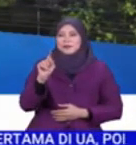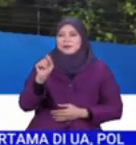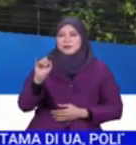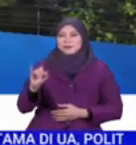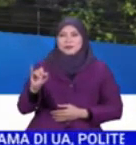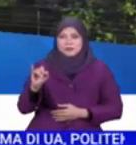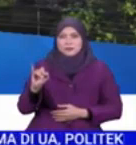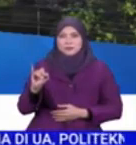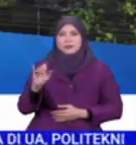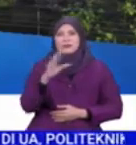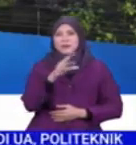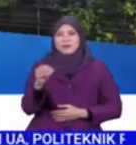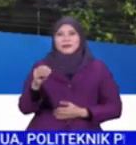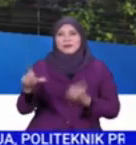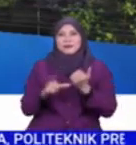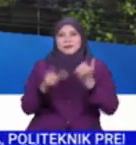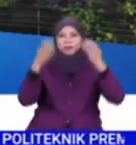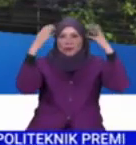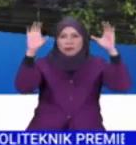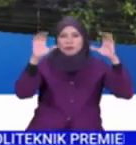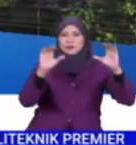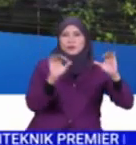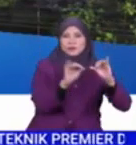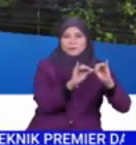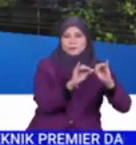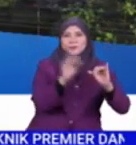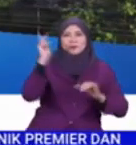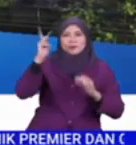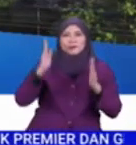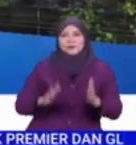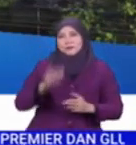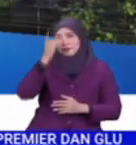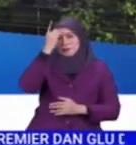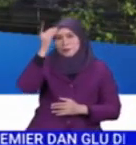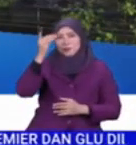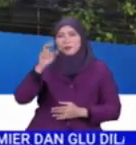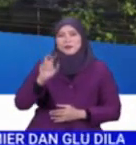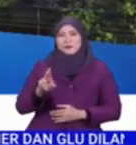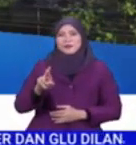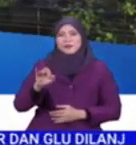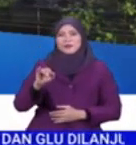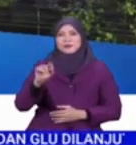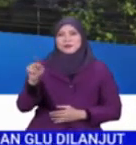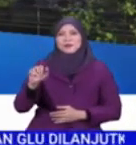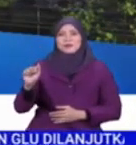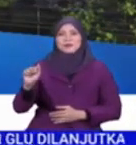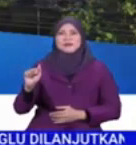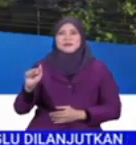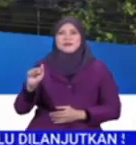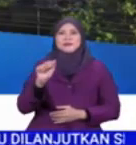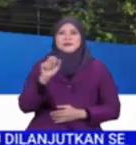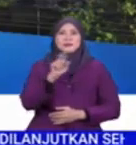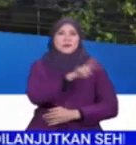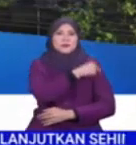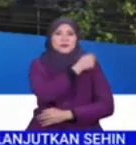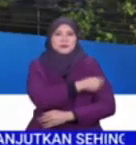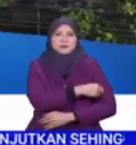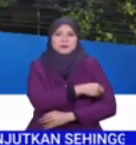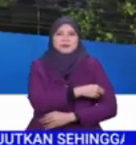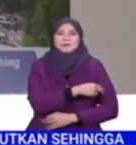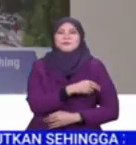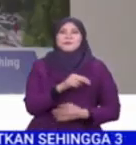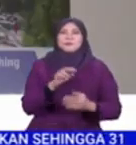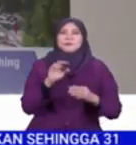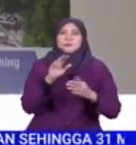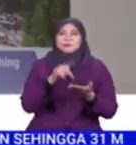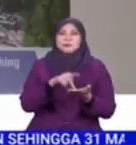hamisah Tafsir dan naik can slow musim Profesor Doktor Muhammad Rizal Wahidin di Hospital usai Foundation